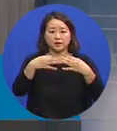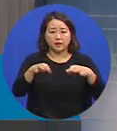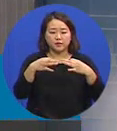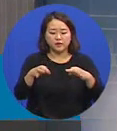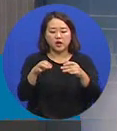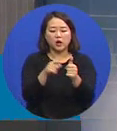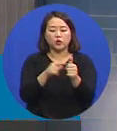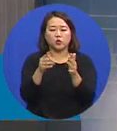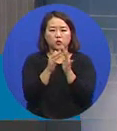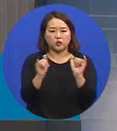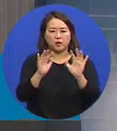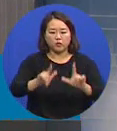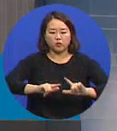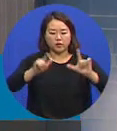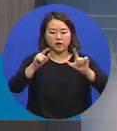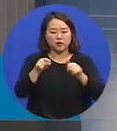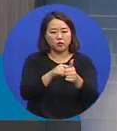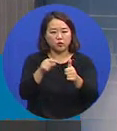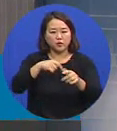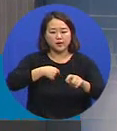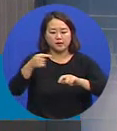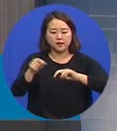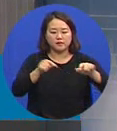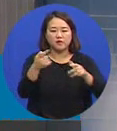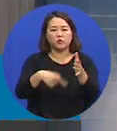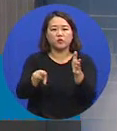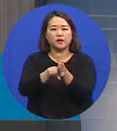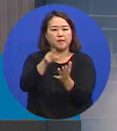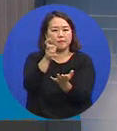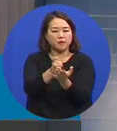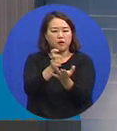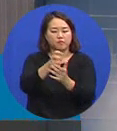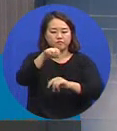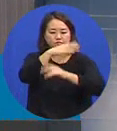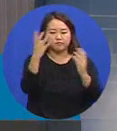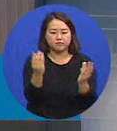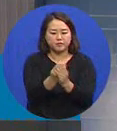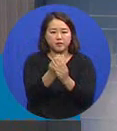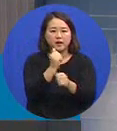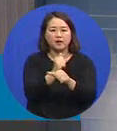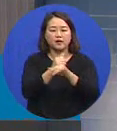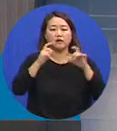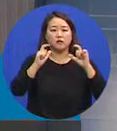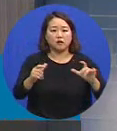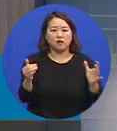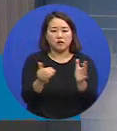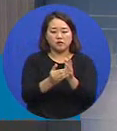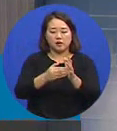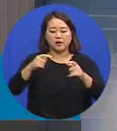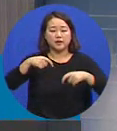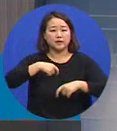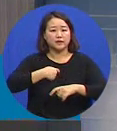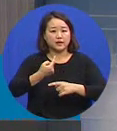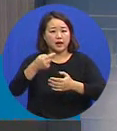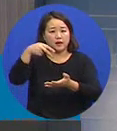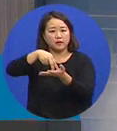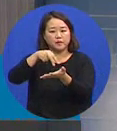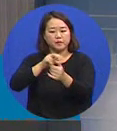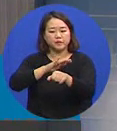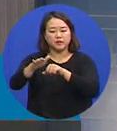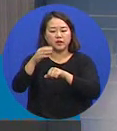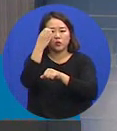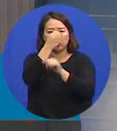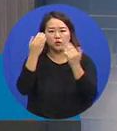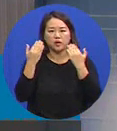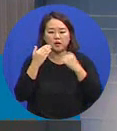김승환 교육감이 올해 교육자치를 위한 법과 제도를 갖추겠다고 선언했습니다. 자사고 등 특권교육 폐지에 대한 강한